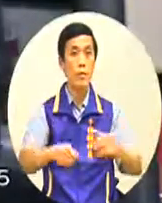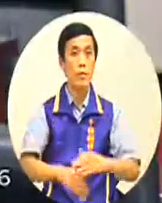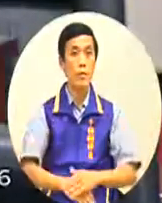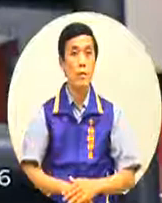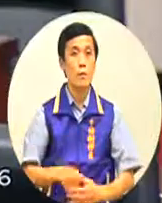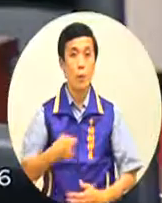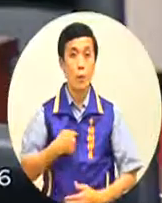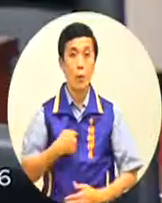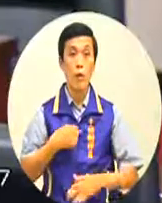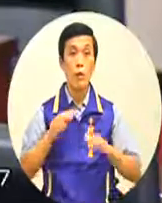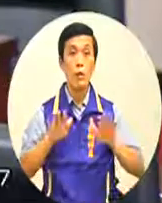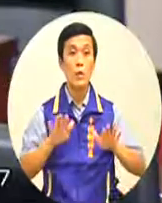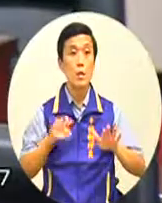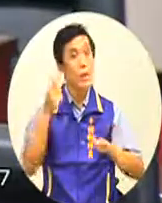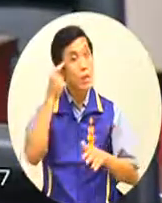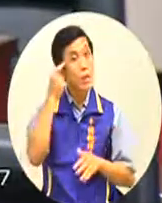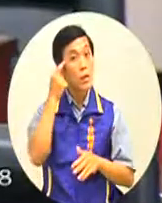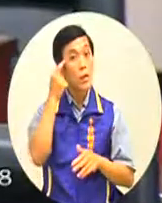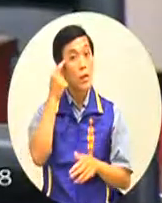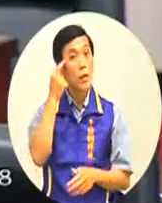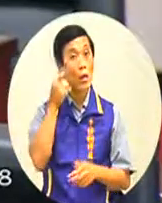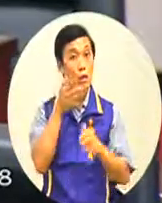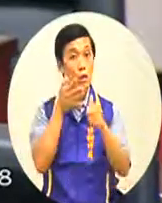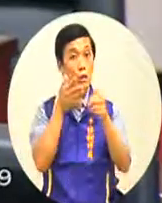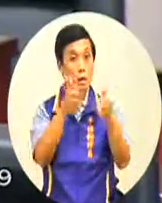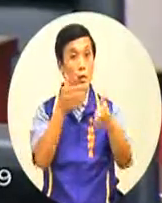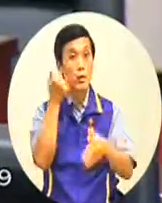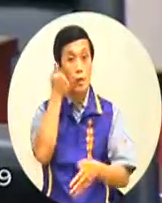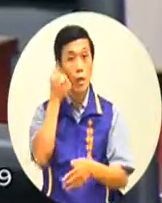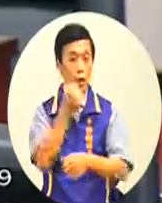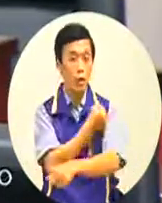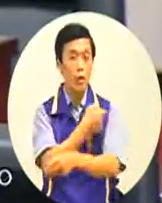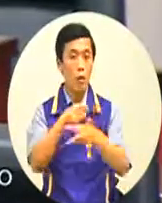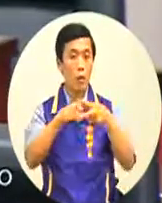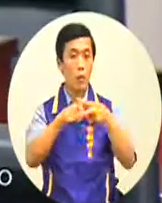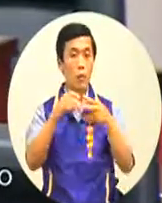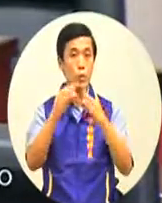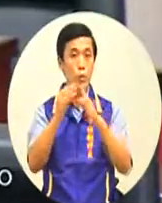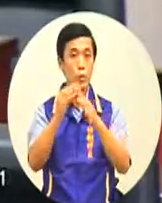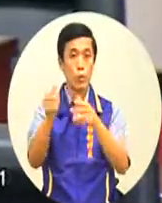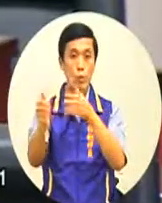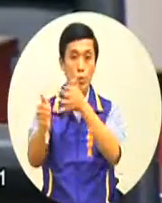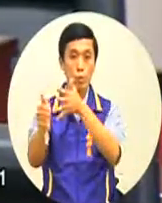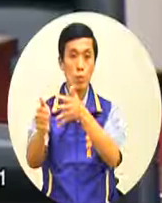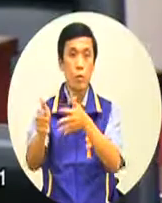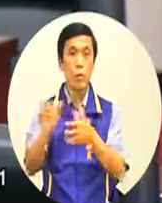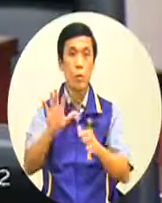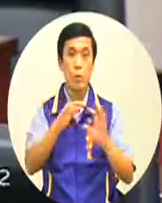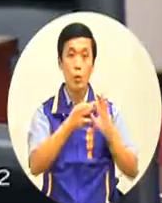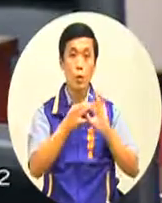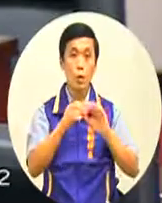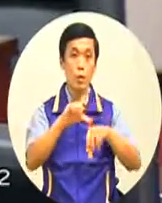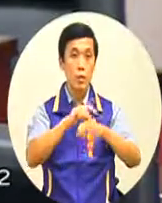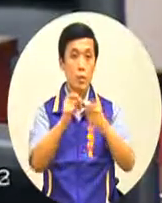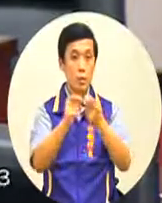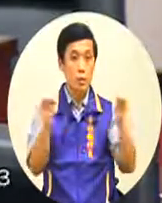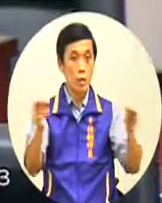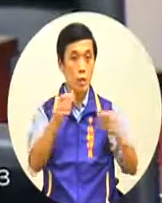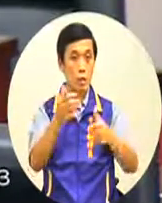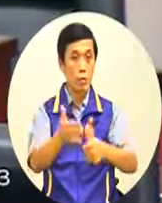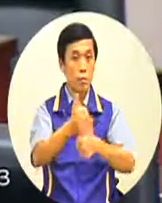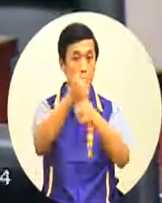我今天来请教劳工局啦哈，有关长照中心啦